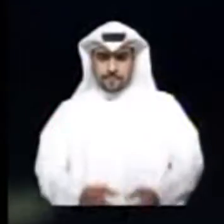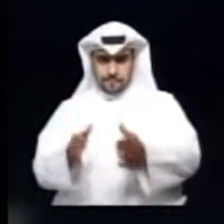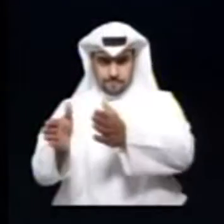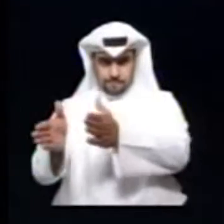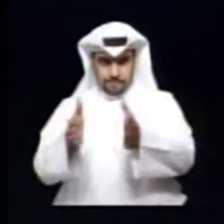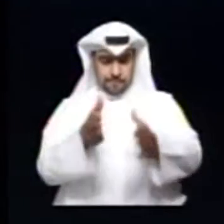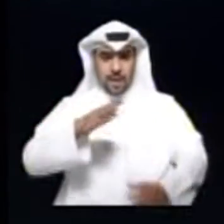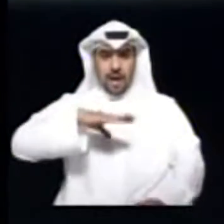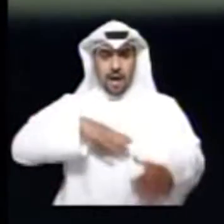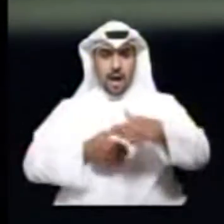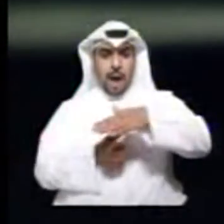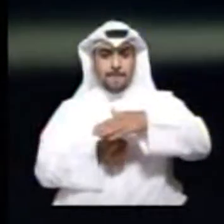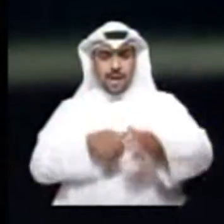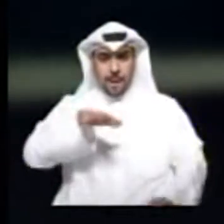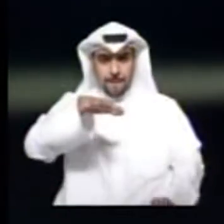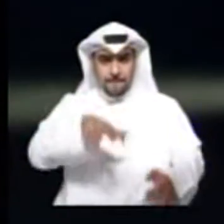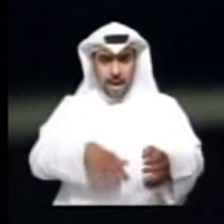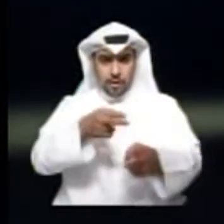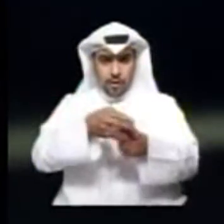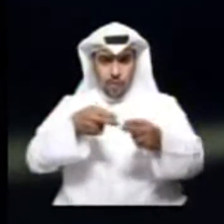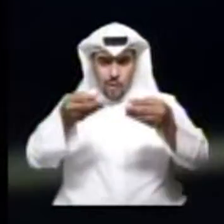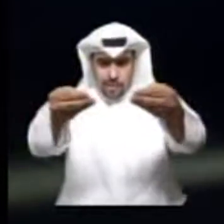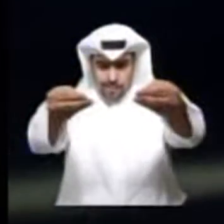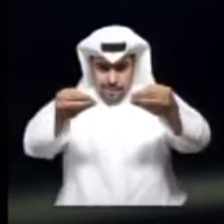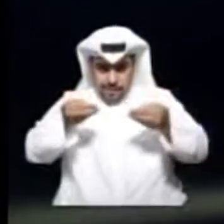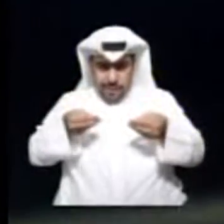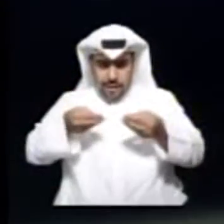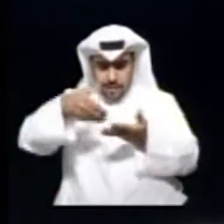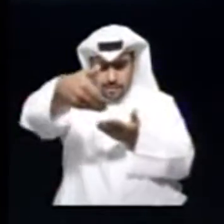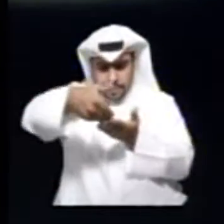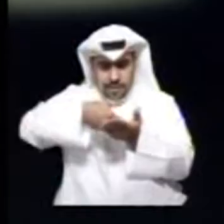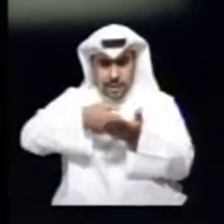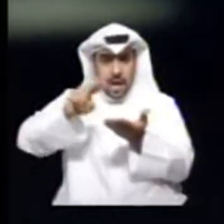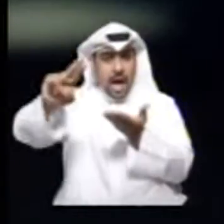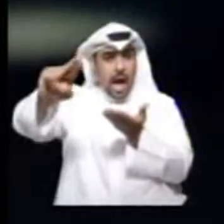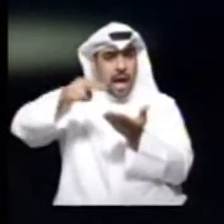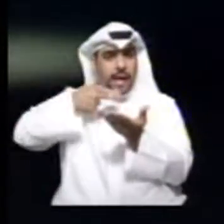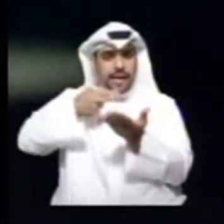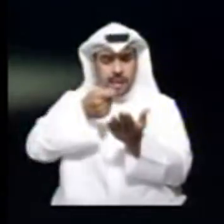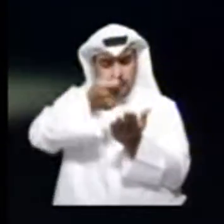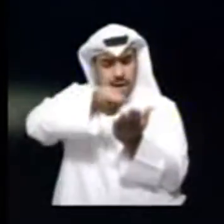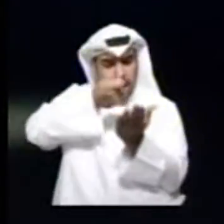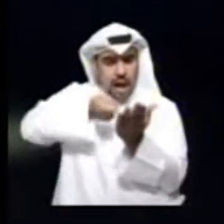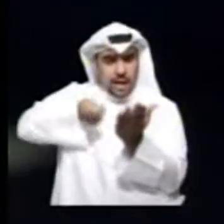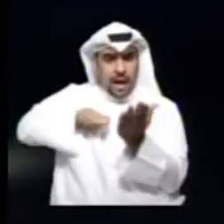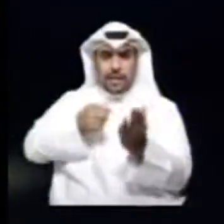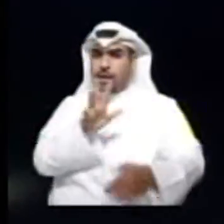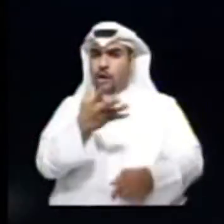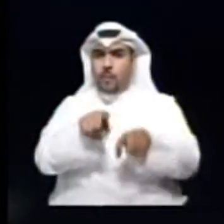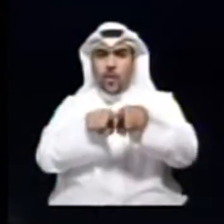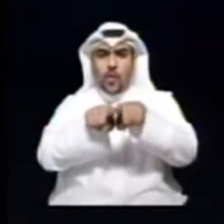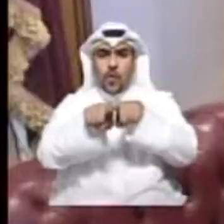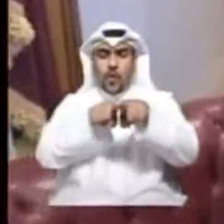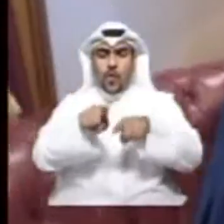تسلم حضرة صاحب السمو أمير البلاد الشيخ صباح الأحمد الجابر الصباح حفظه الله ورعاه رسالة خطية من أخيه فخامة الرئيس